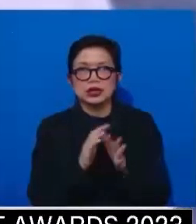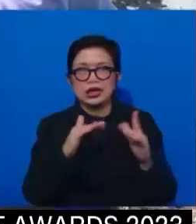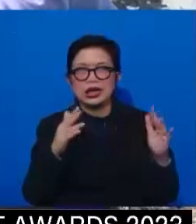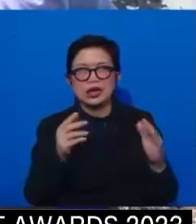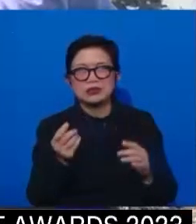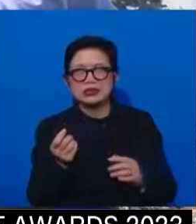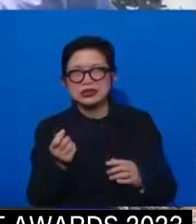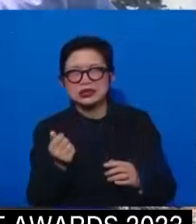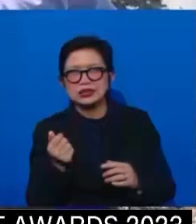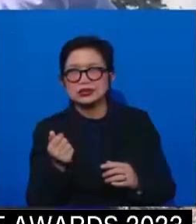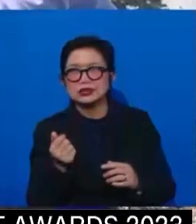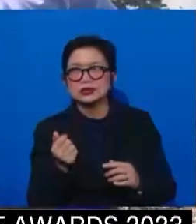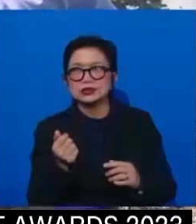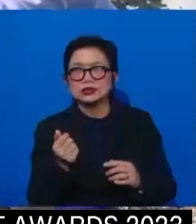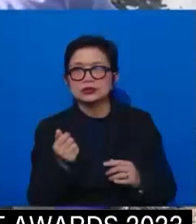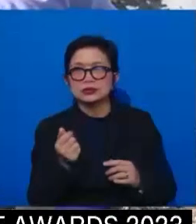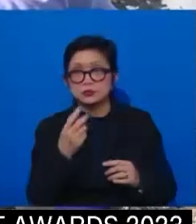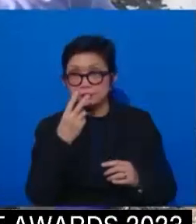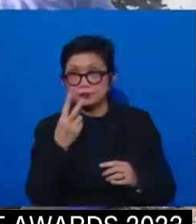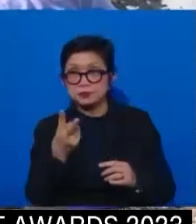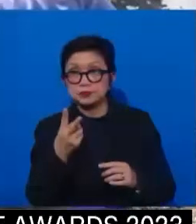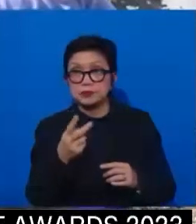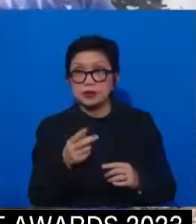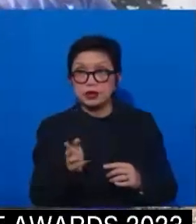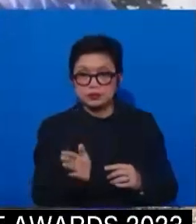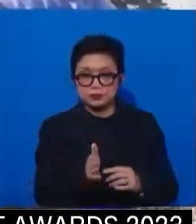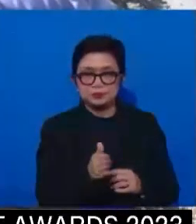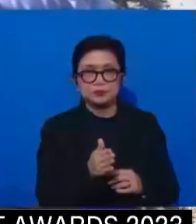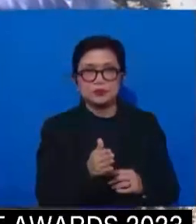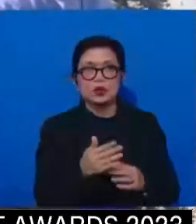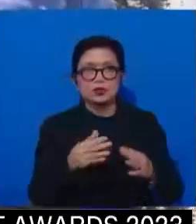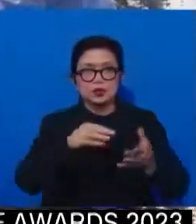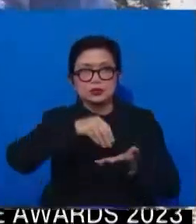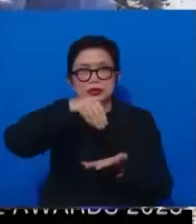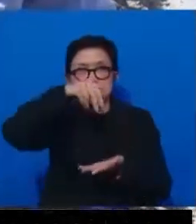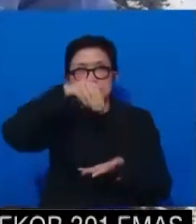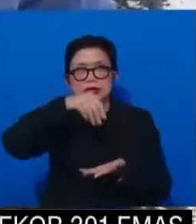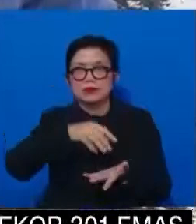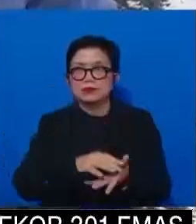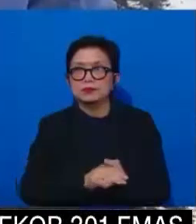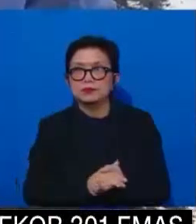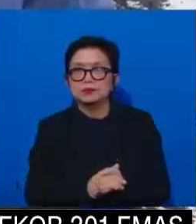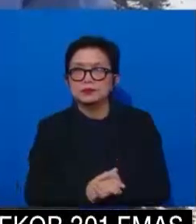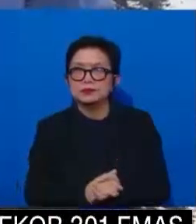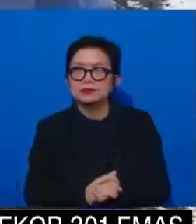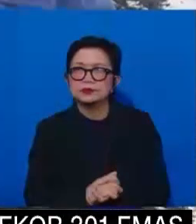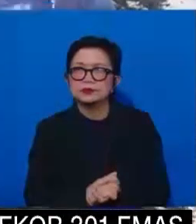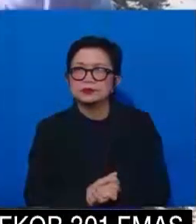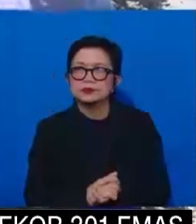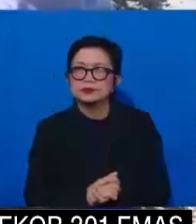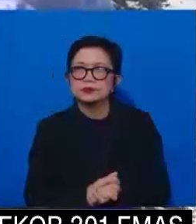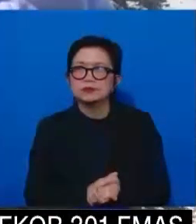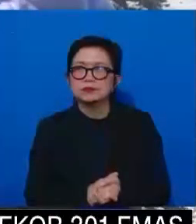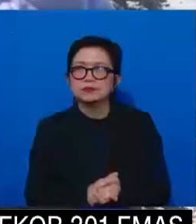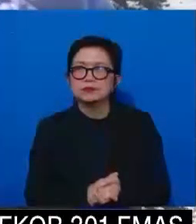kalau kita lihat yang sebelah sini, itu sudah jadi garam. Itu apa? Dia